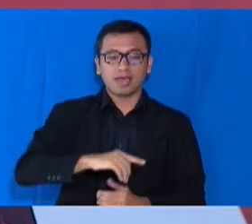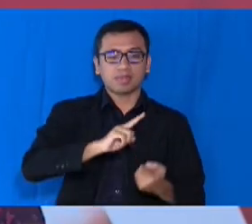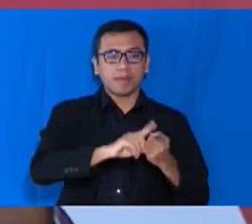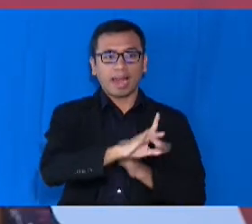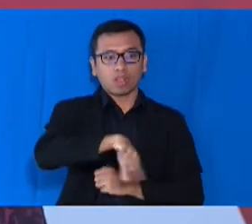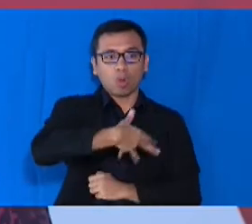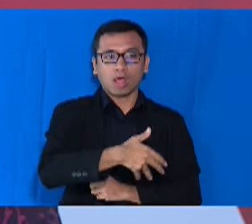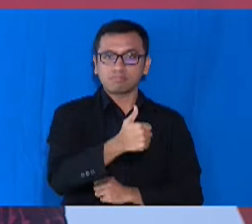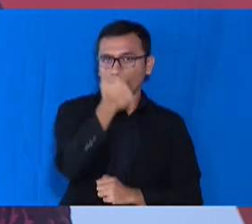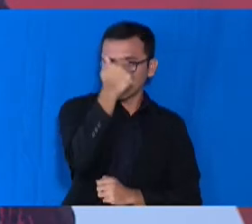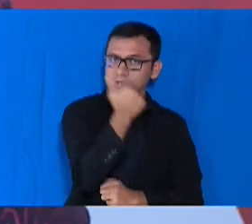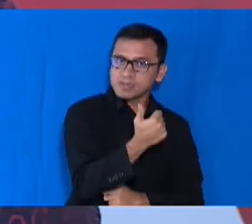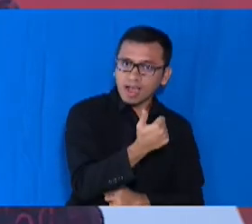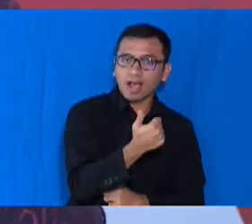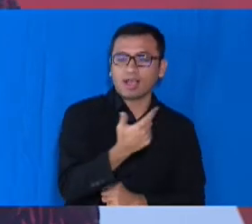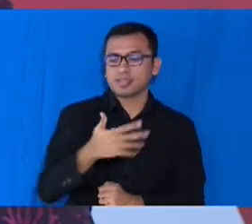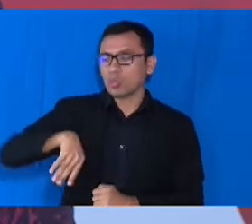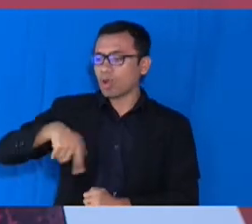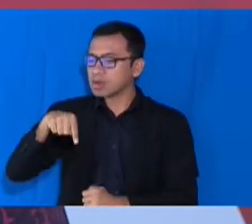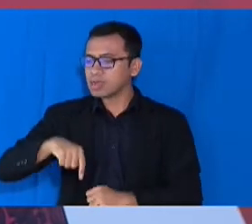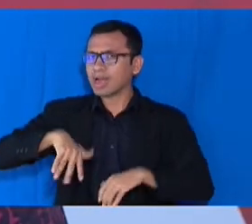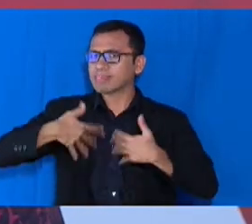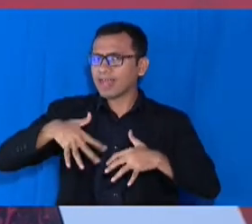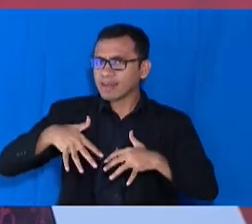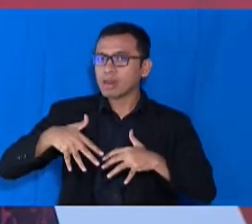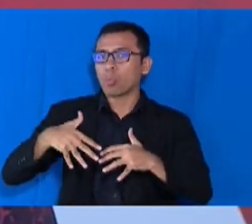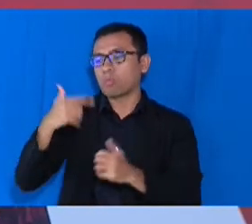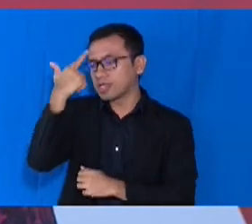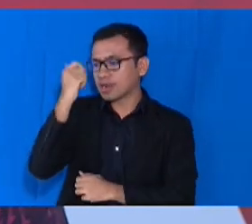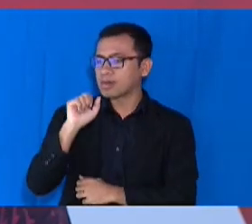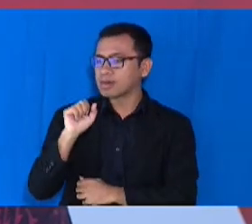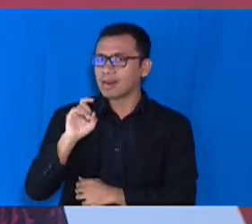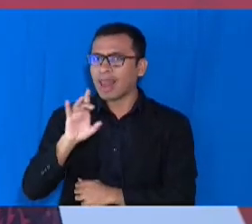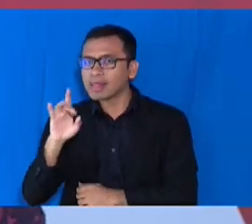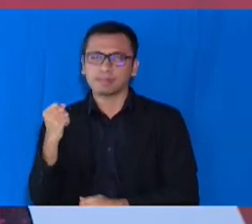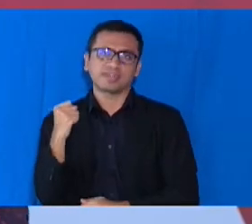bagaimana belanja, mau memasak, memberikan